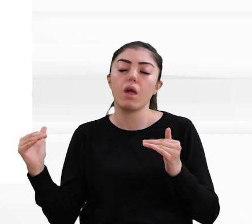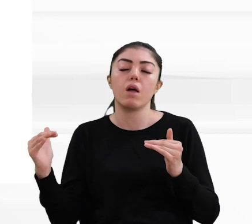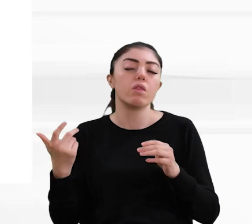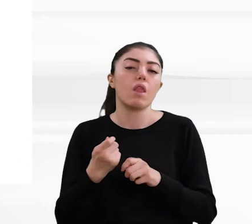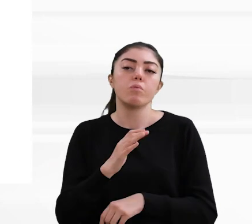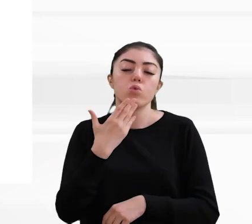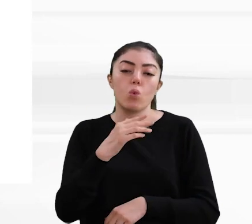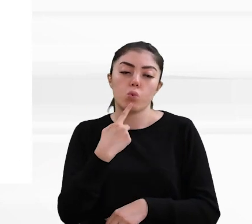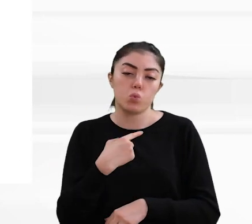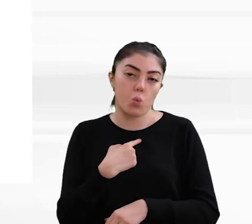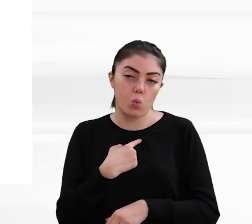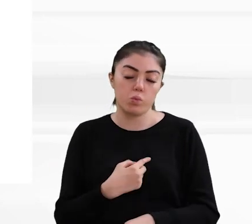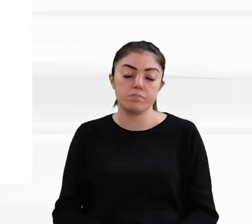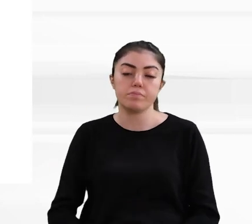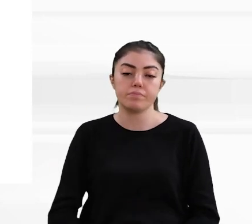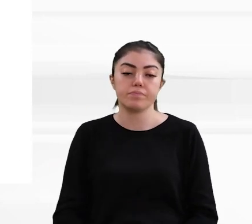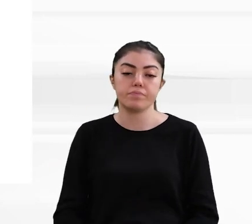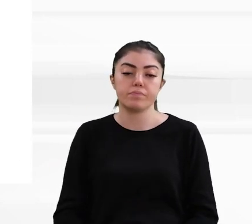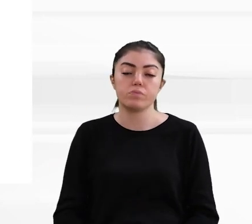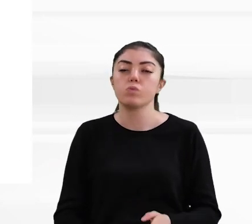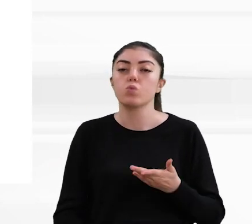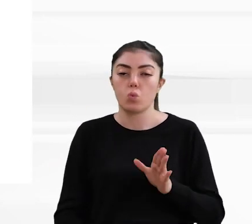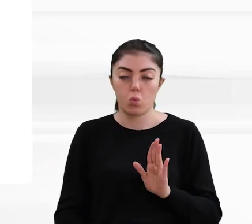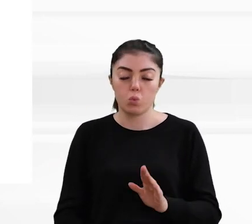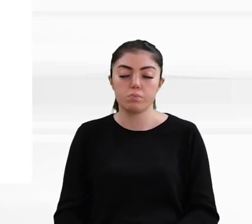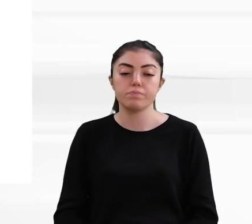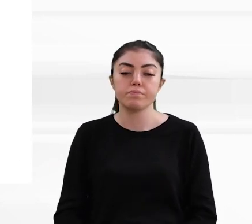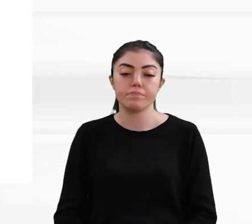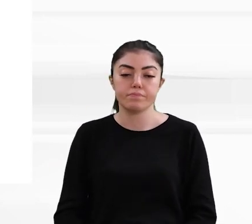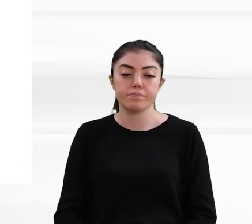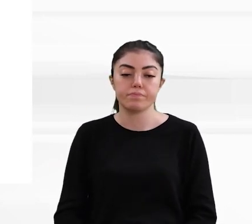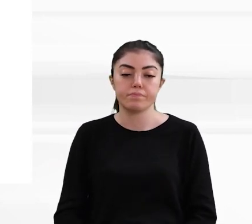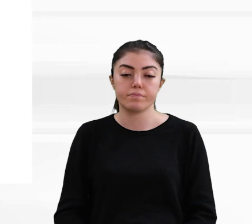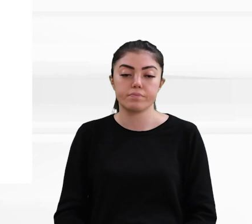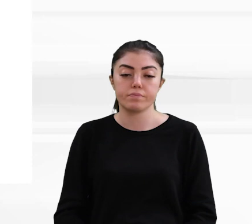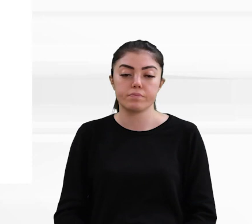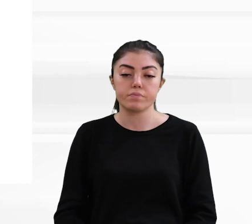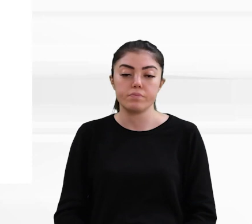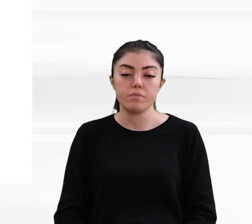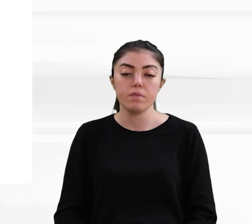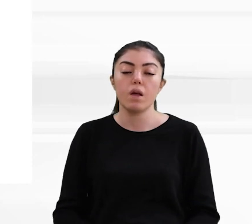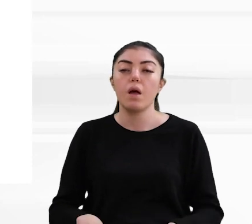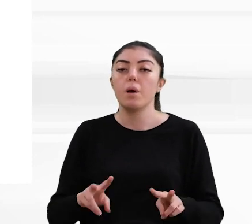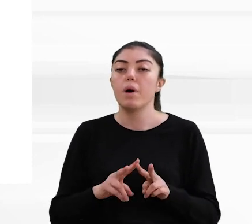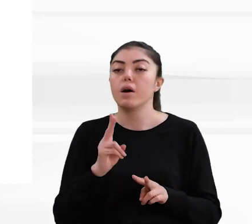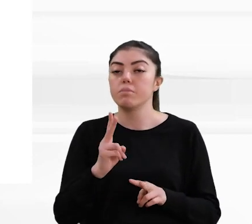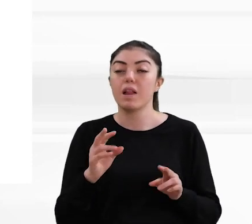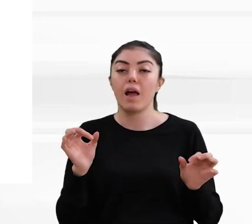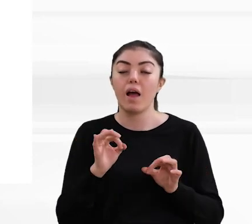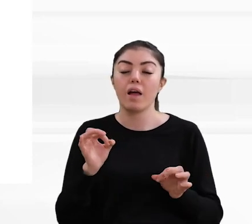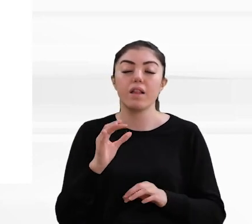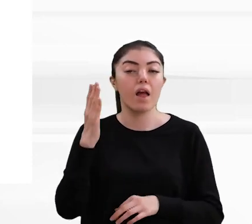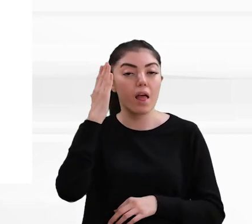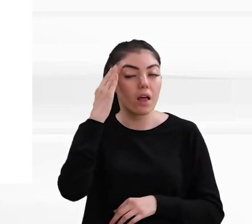bir oran görüyoruz sizi gözlemliyorsunuz arkadaşlar Öyleyse doğru yabancı olduğum 3M popülasyonunda